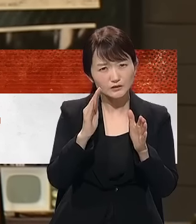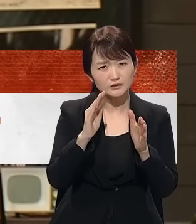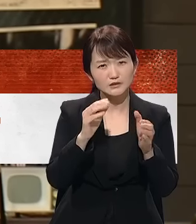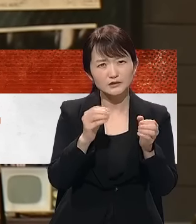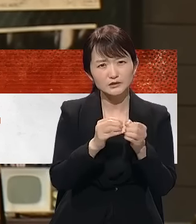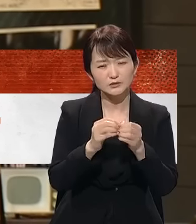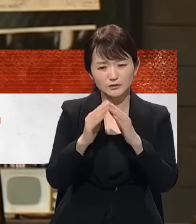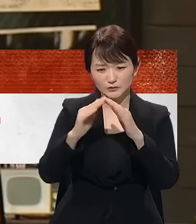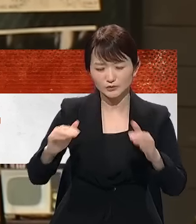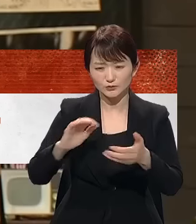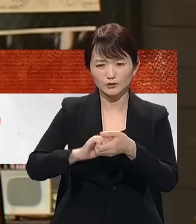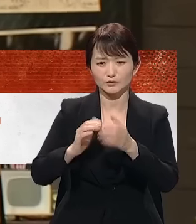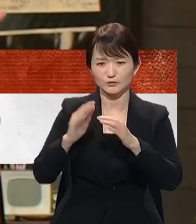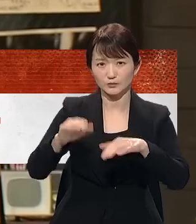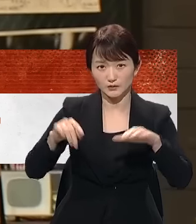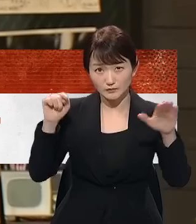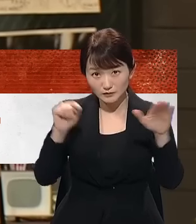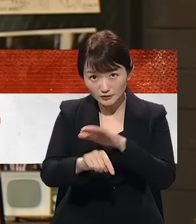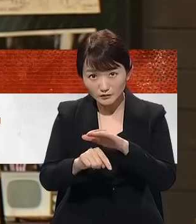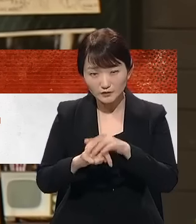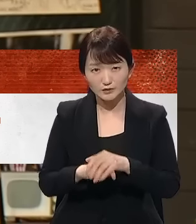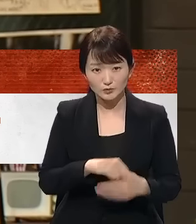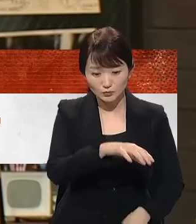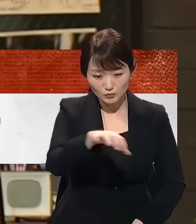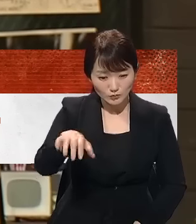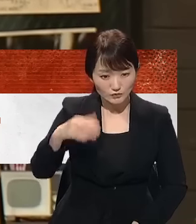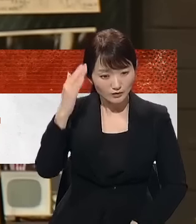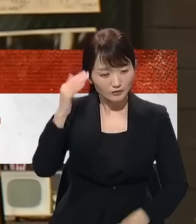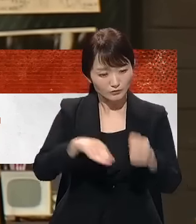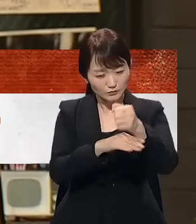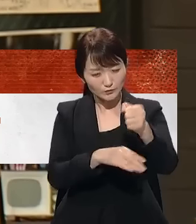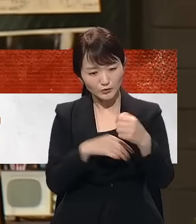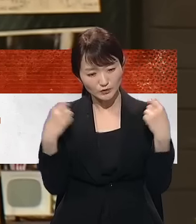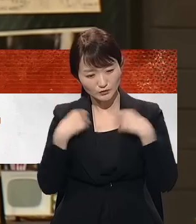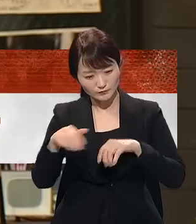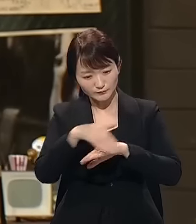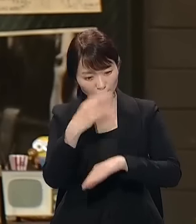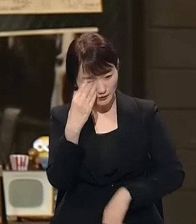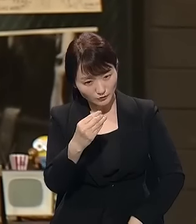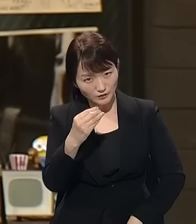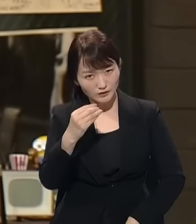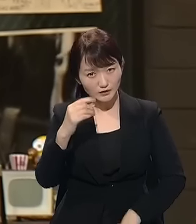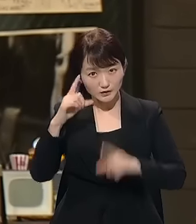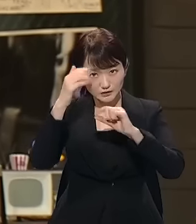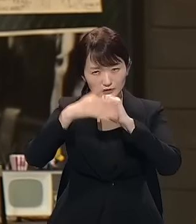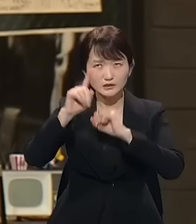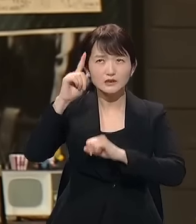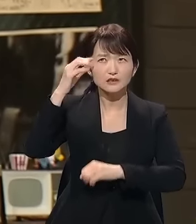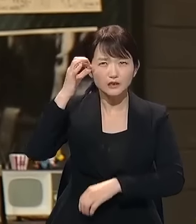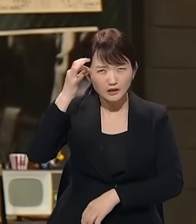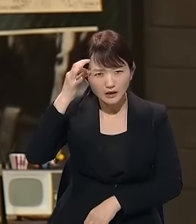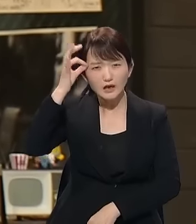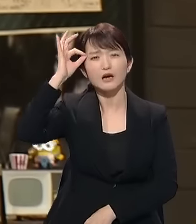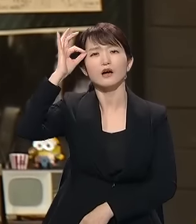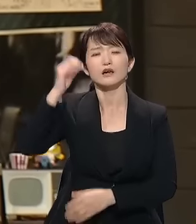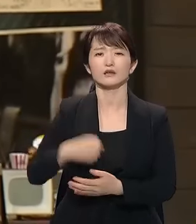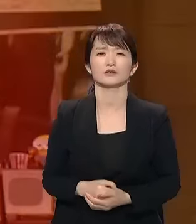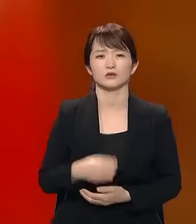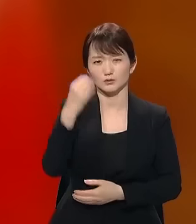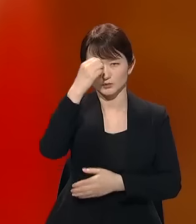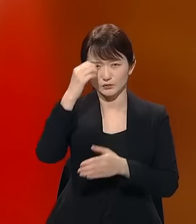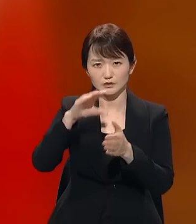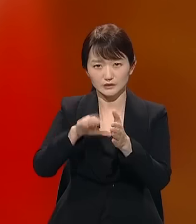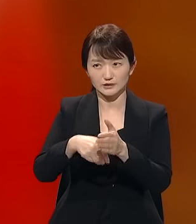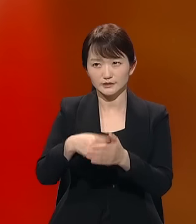자, 여기저기서 한복을 입고 다니는 사람들 보고선 순간 사진 한 장이 딱 떠오르더라는 거죠. 여고 시절 예절 교육 때